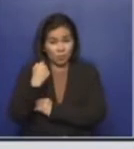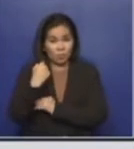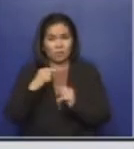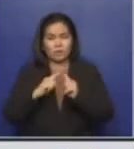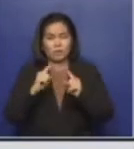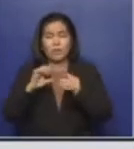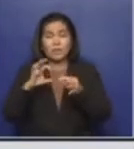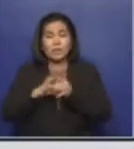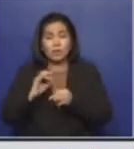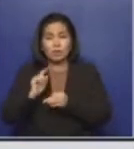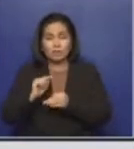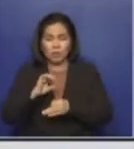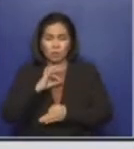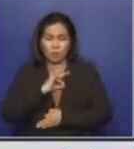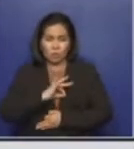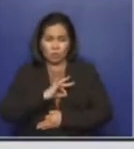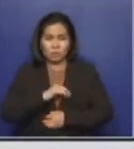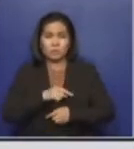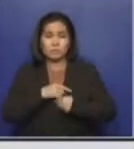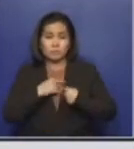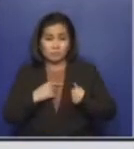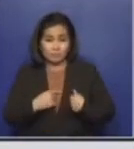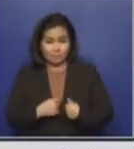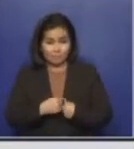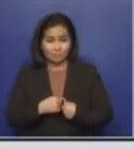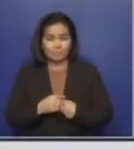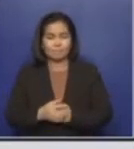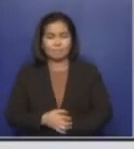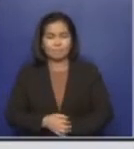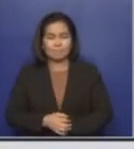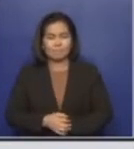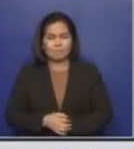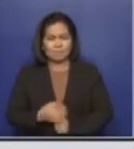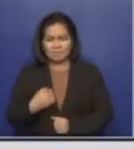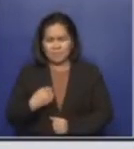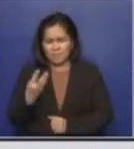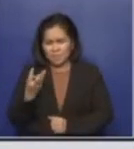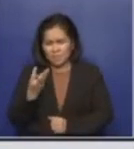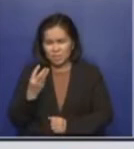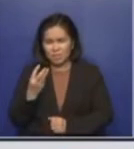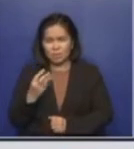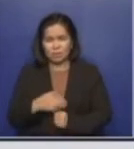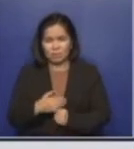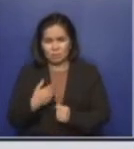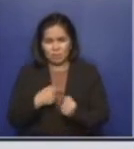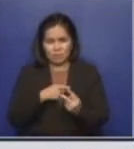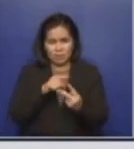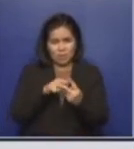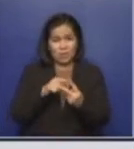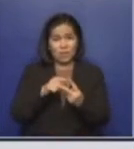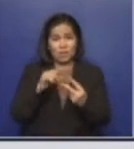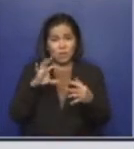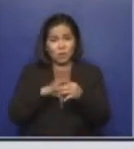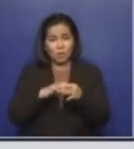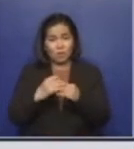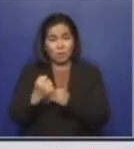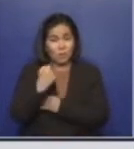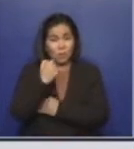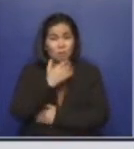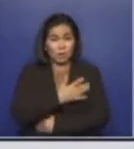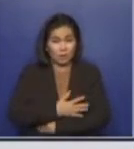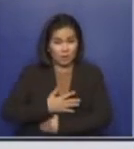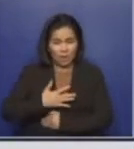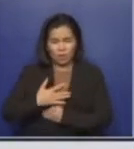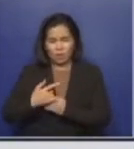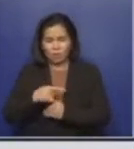จมีนิดเดียวท่านประธานไม่แตกต่างกันหรอกครับสองด้านเนี่ยผมที่บอกว่าวันนี้เนี่